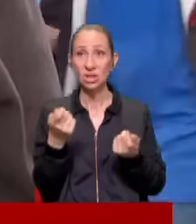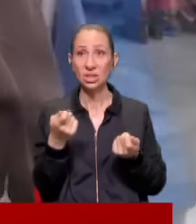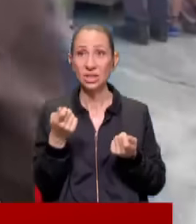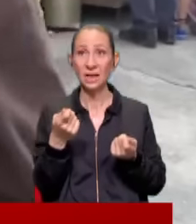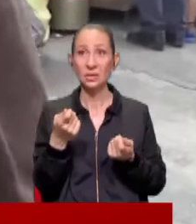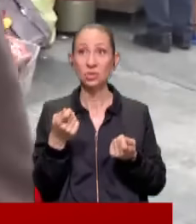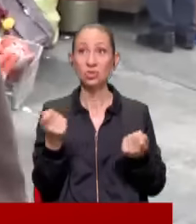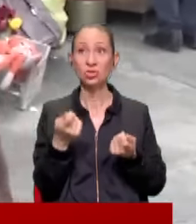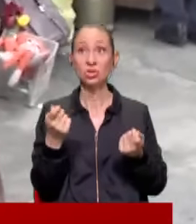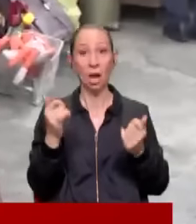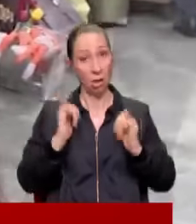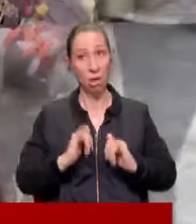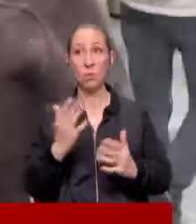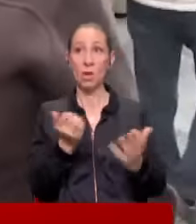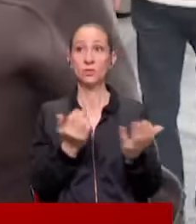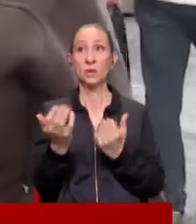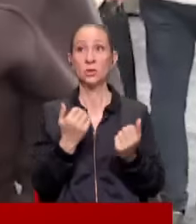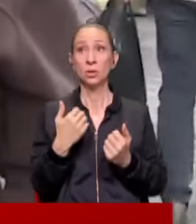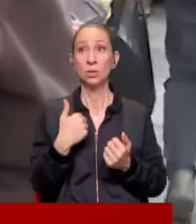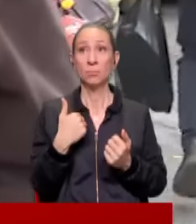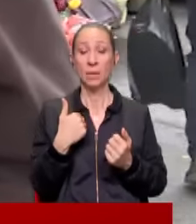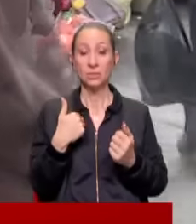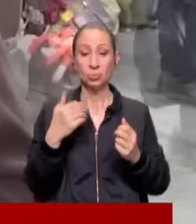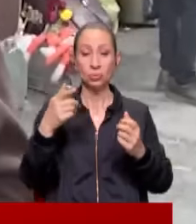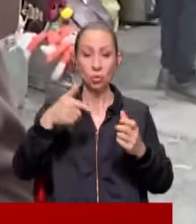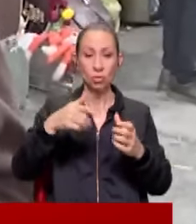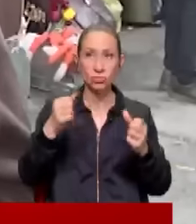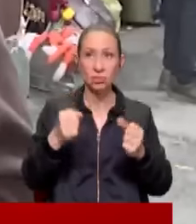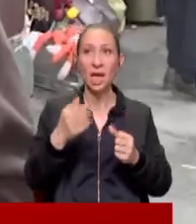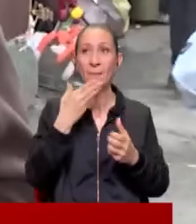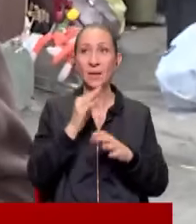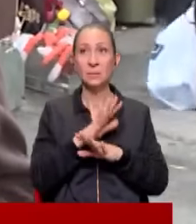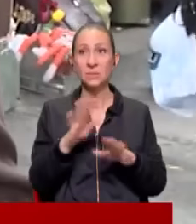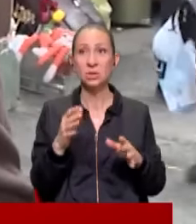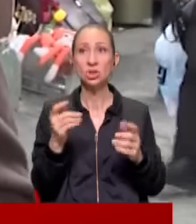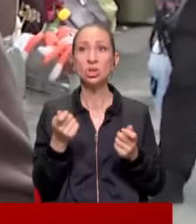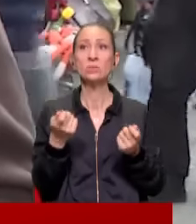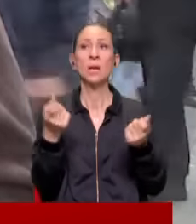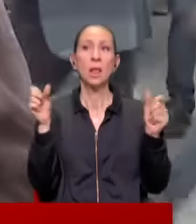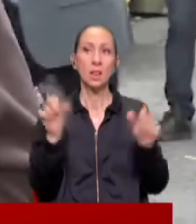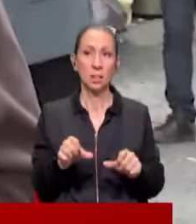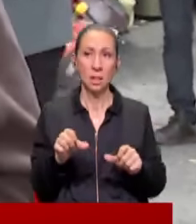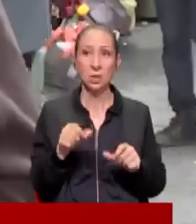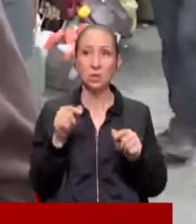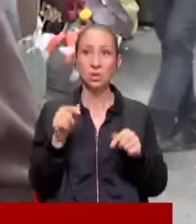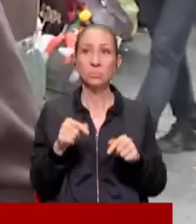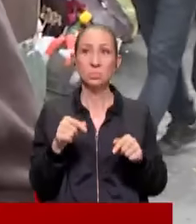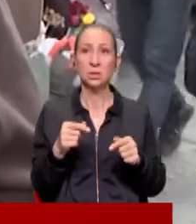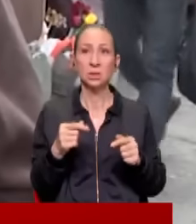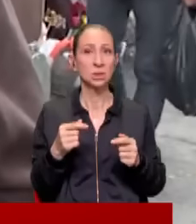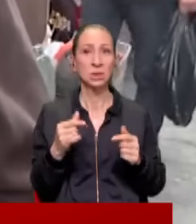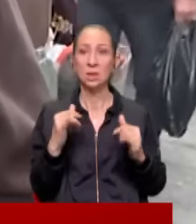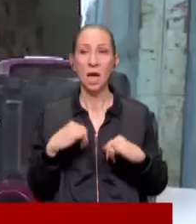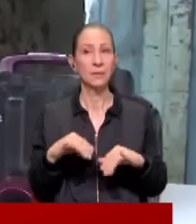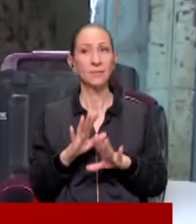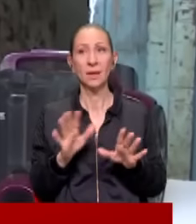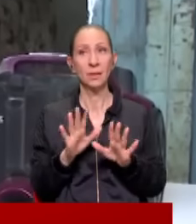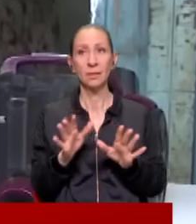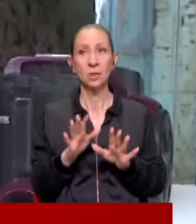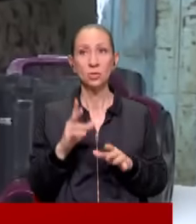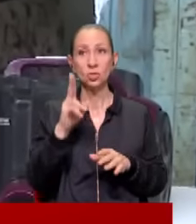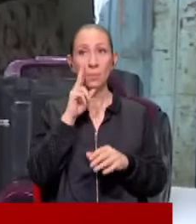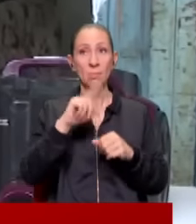peki? Çalışırken yapıyorduk tabii. Ben dökümhanede çalışıyordum. Emekli ayrıldık. Çalışamaz duruma geldik. Şimdi hiç şaşırıcı değil işler yani. Son